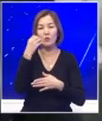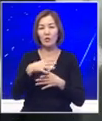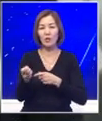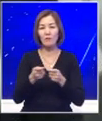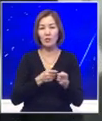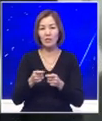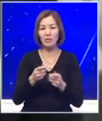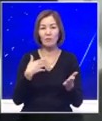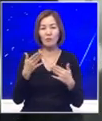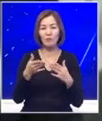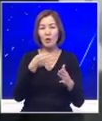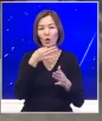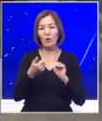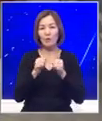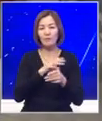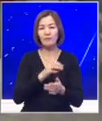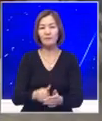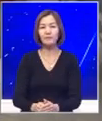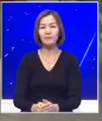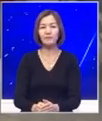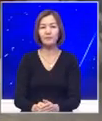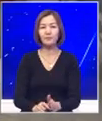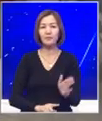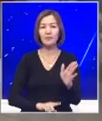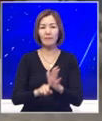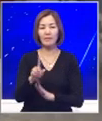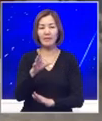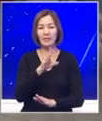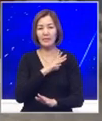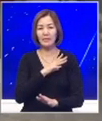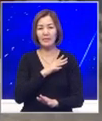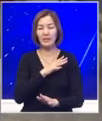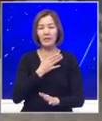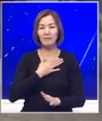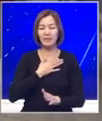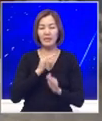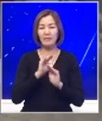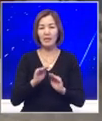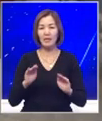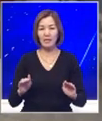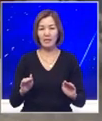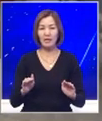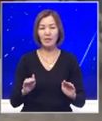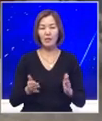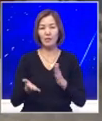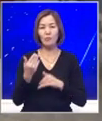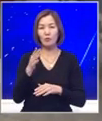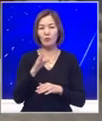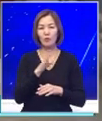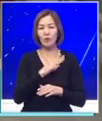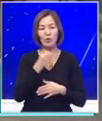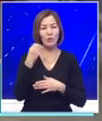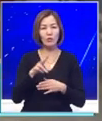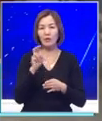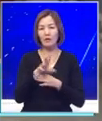басшылары өзара тәжірибе алмасты. Басталған кезде біздерде келген балалардың ішінде бұрында болса бұндай